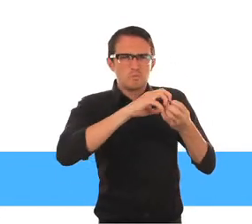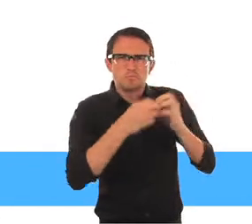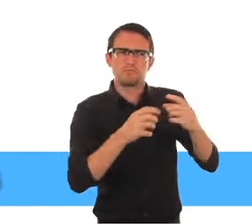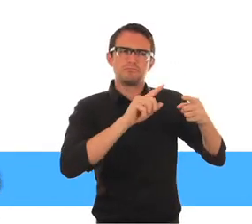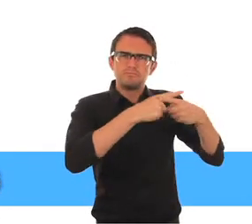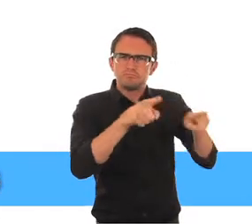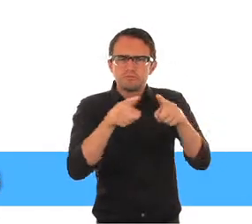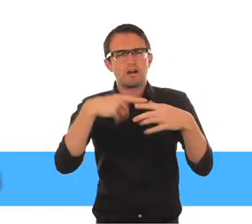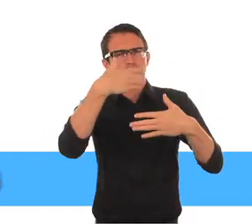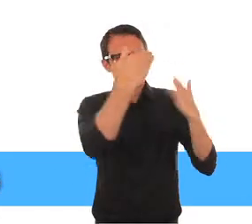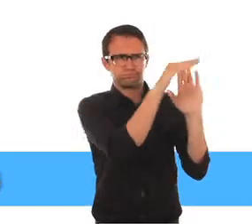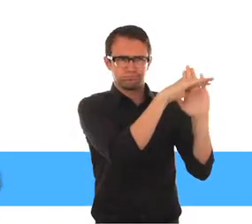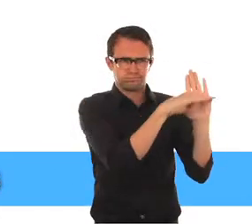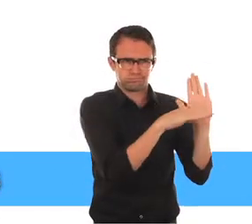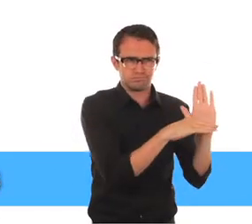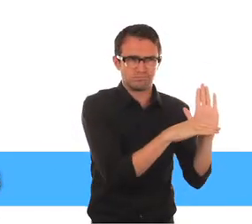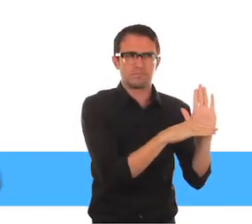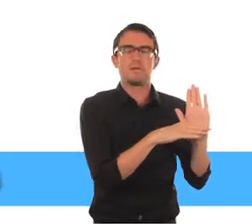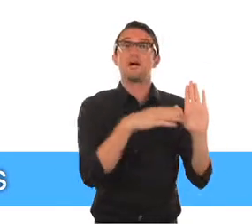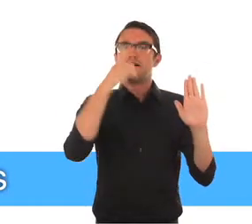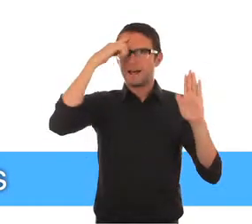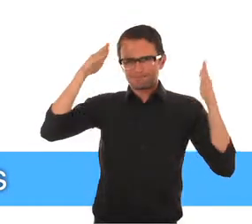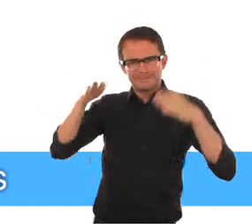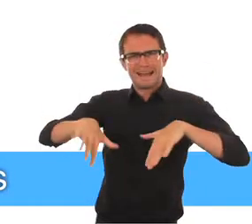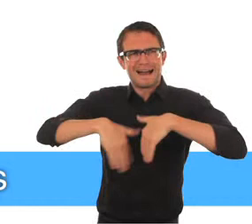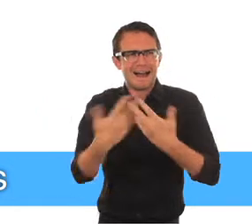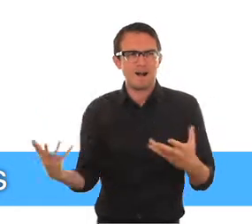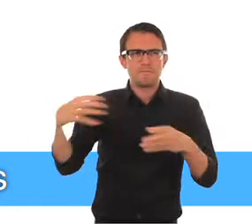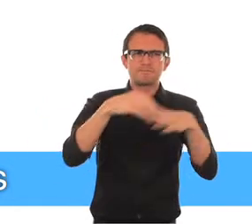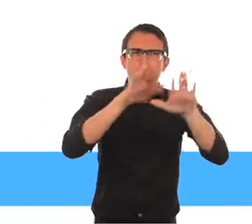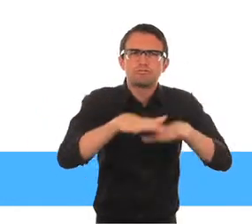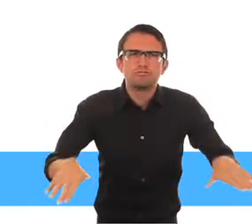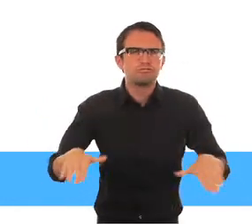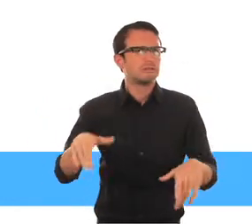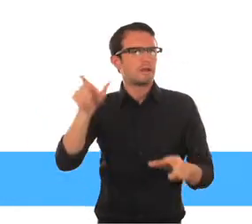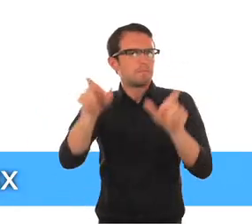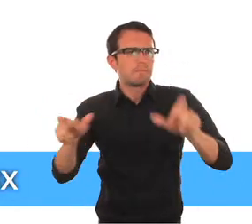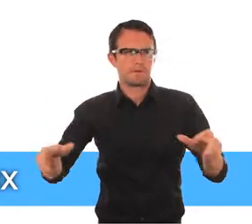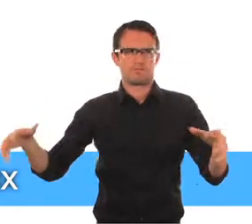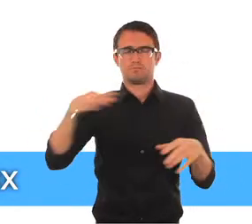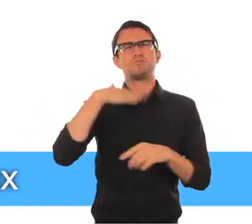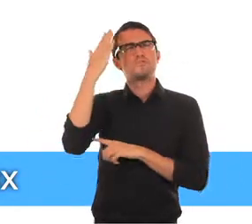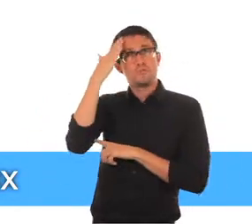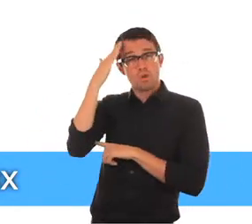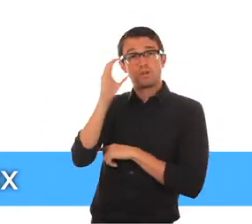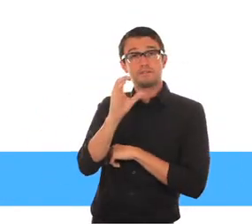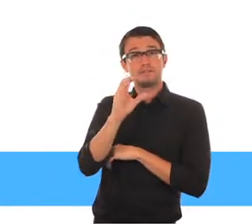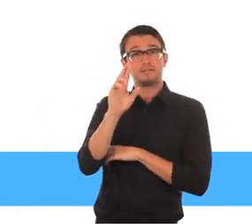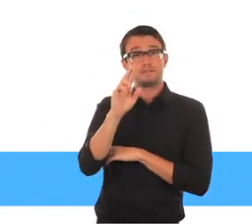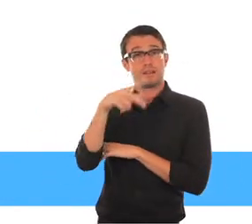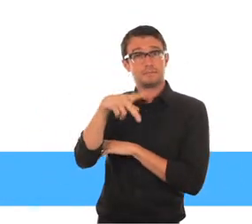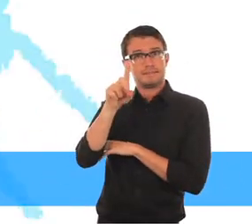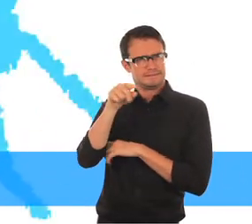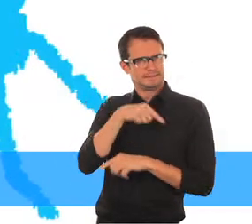cela signifie pour l'UNICEF et comment nous devrions inclure les enfants handicapés dans toutes nos actions. Nous savons que la Convention relative aux droits de